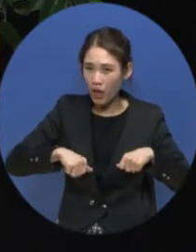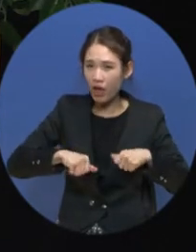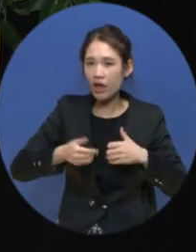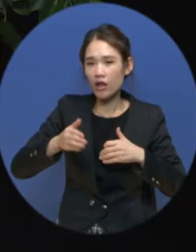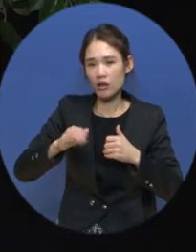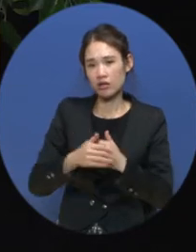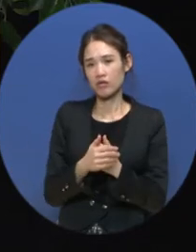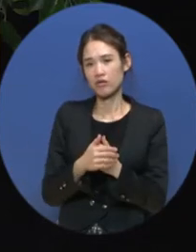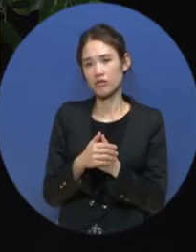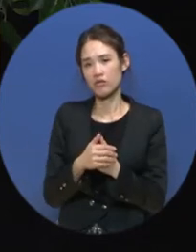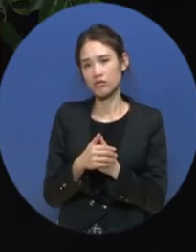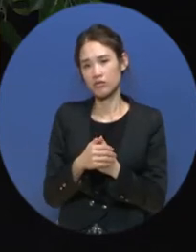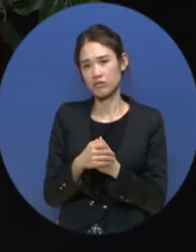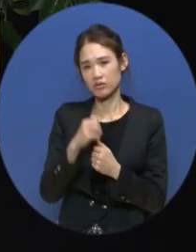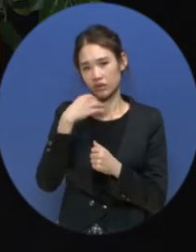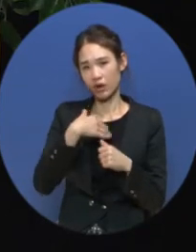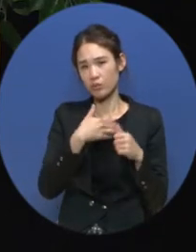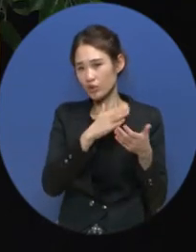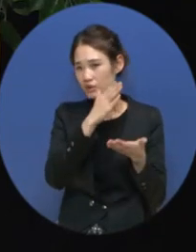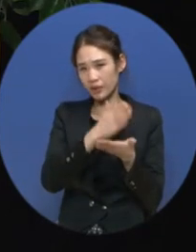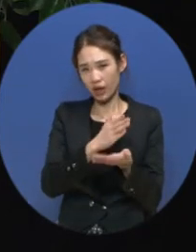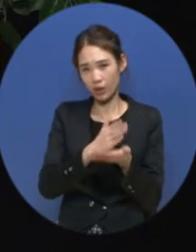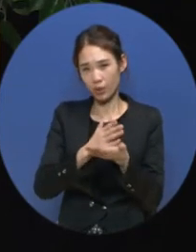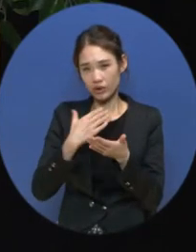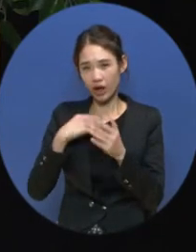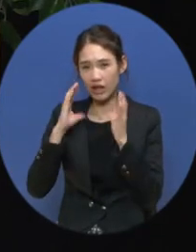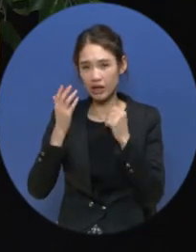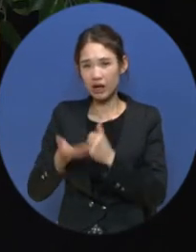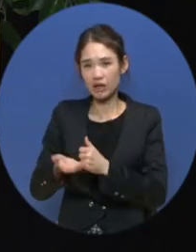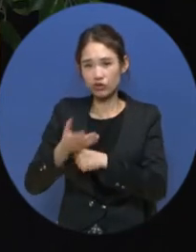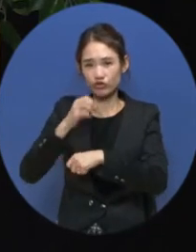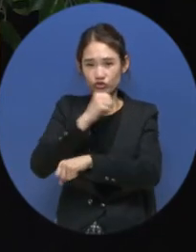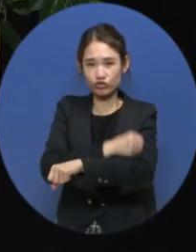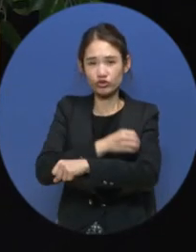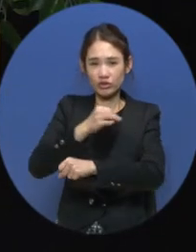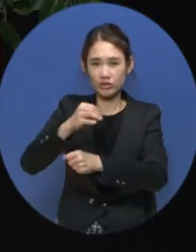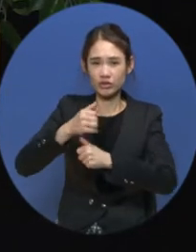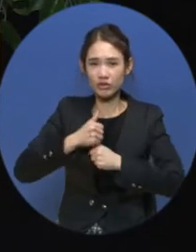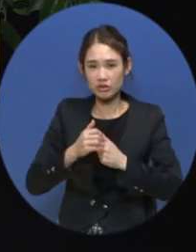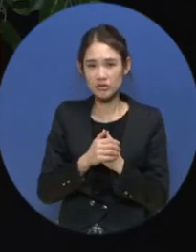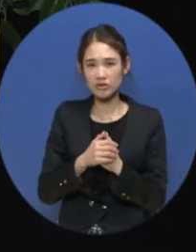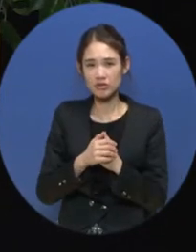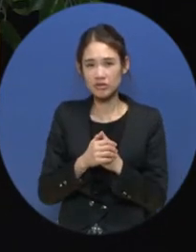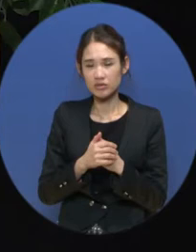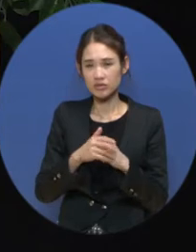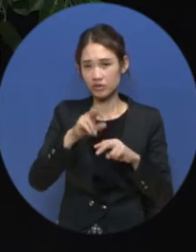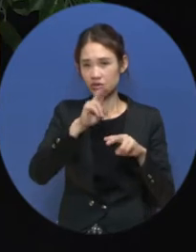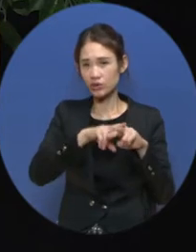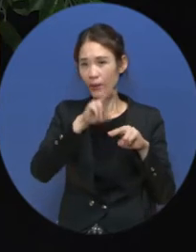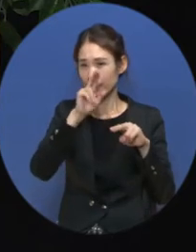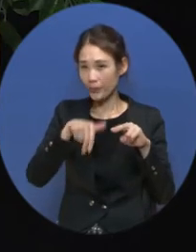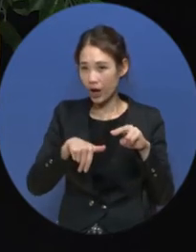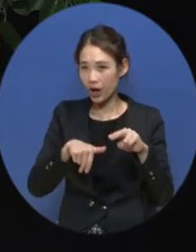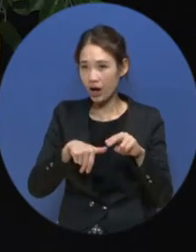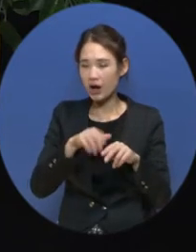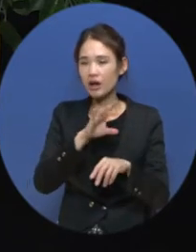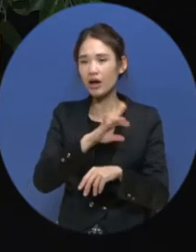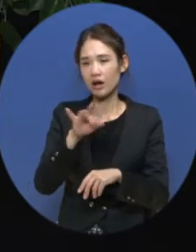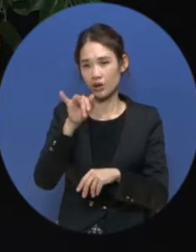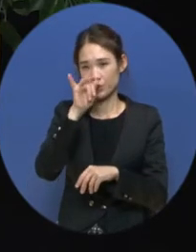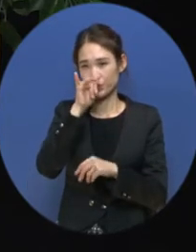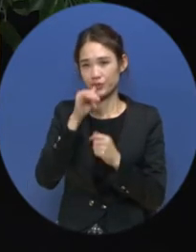보낸데도 그러자니 내가 그냥 안 보내고 나 양육수당 받을 거야 해서 이렇게 아이들이 퇴소하는 경향이